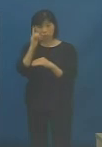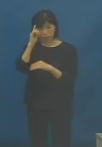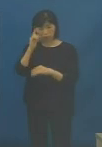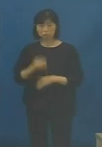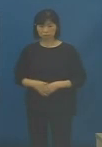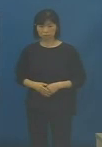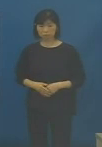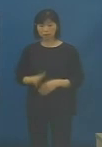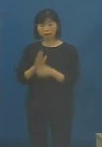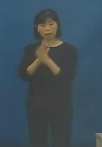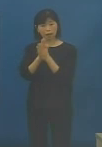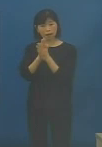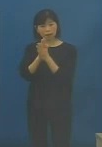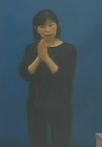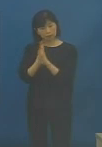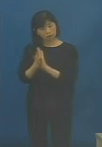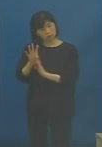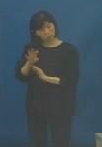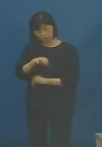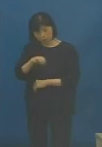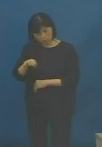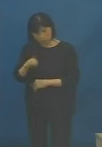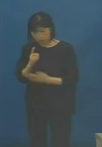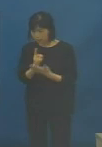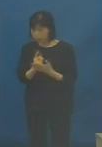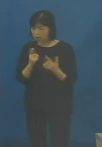4件にはとどまらないだろうと思ってます。